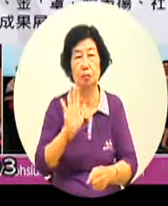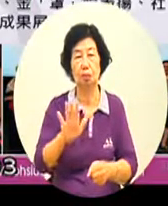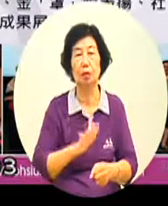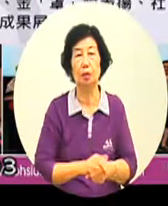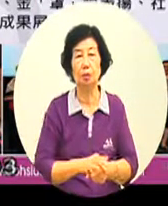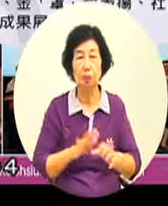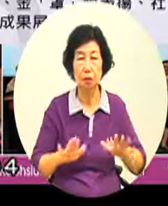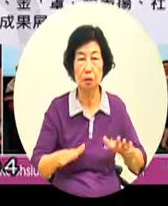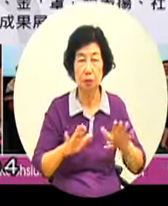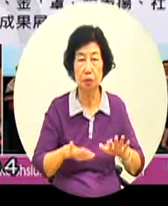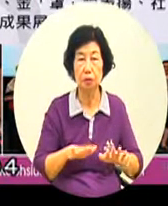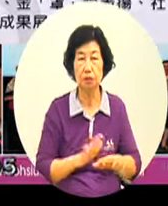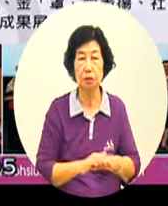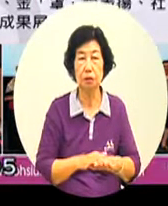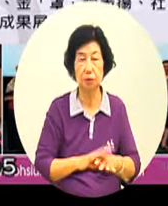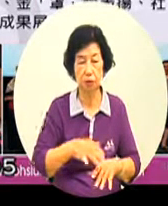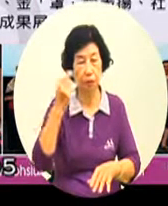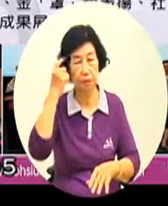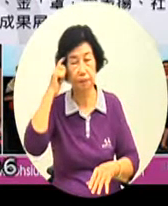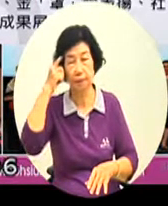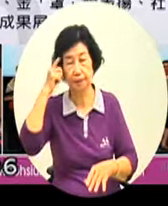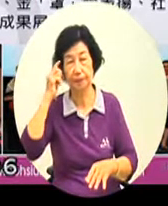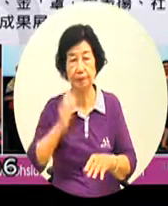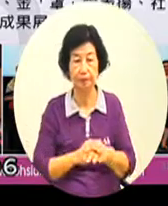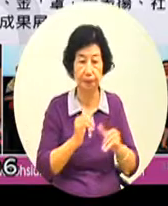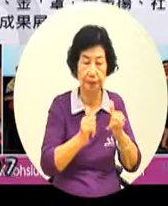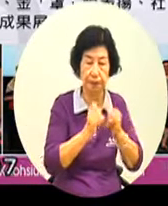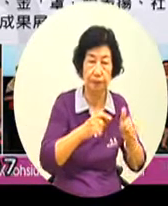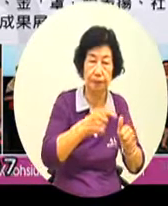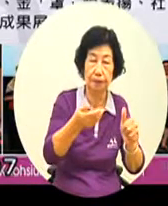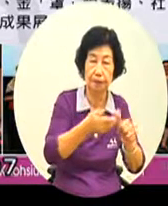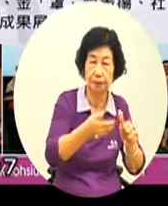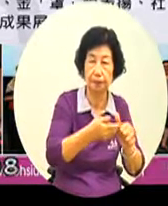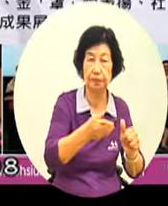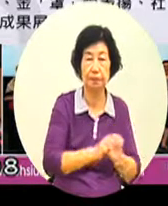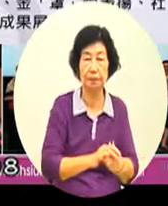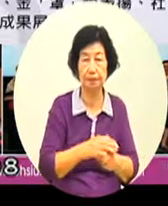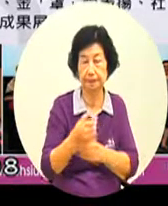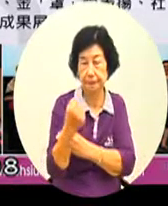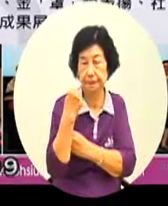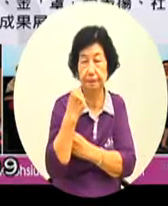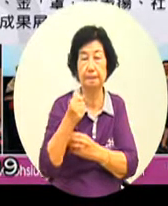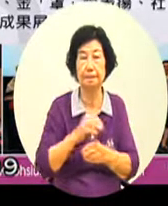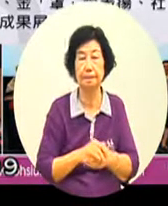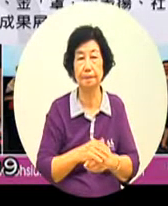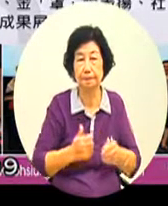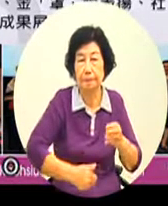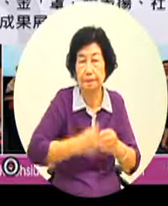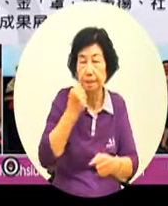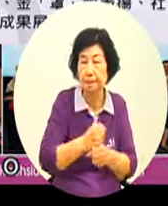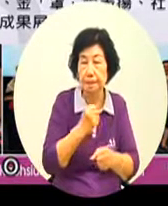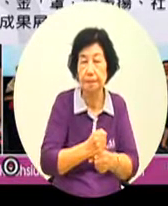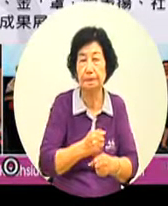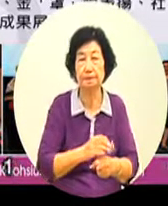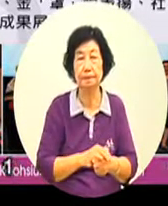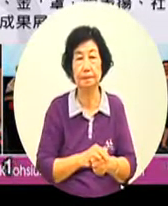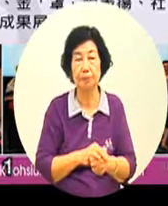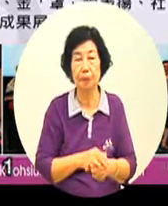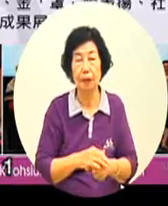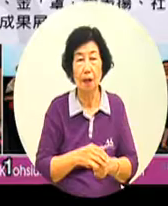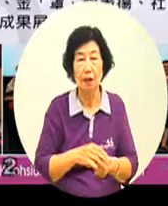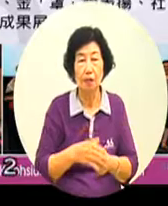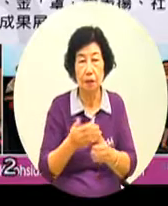点的一些观念的一些社会教育的，也是我们努力在直接服务之外的一个工作重点，包括我们